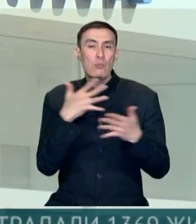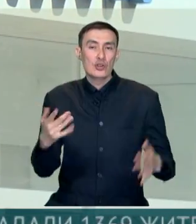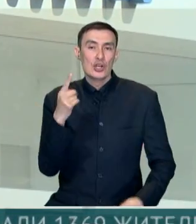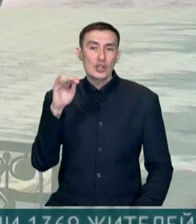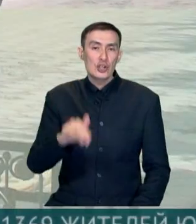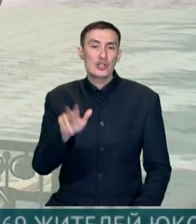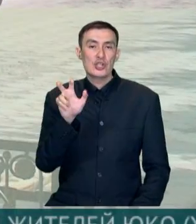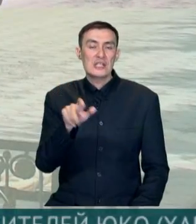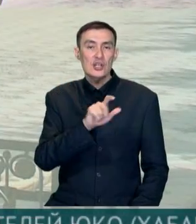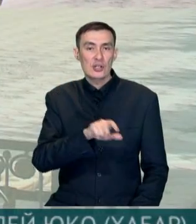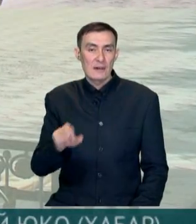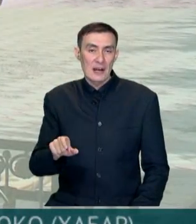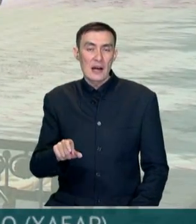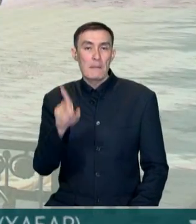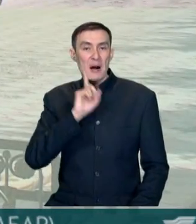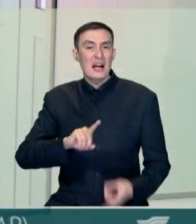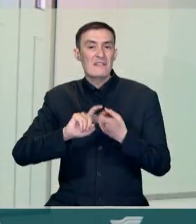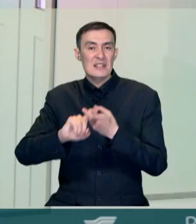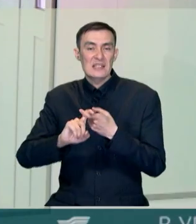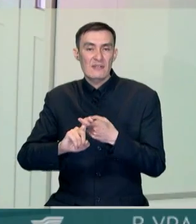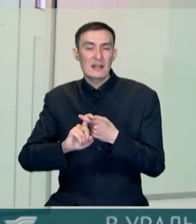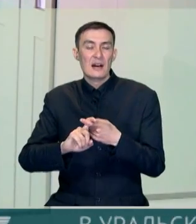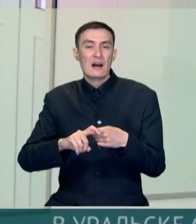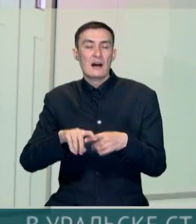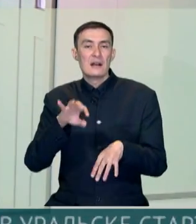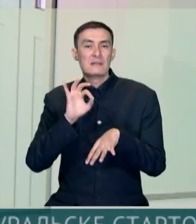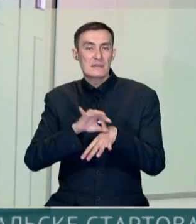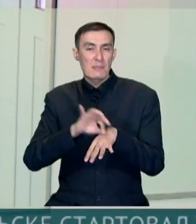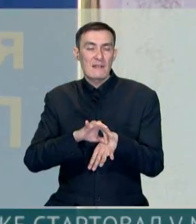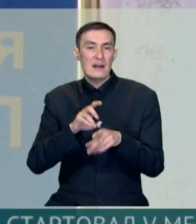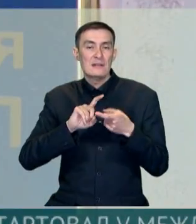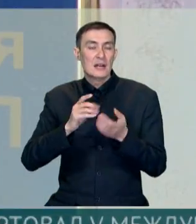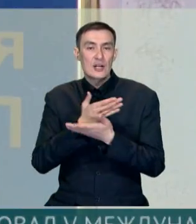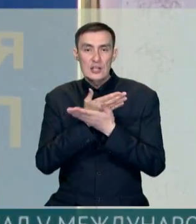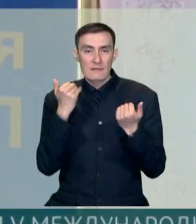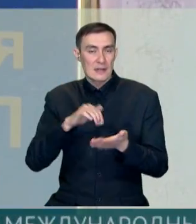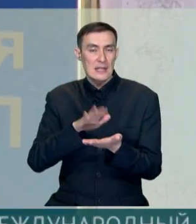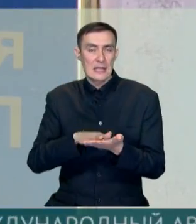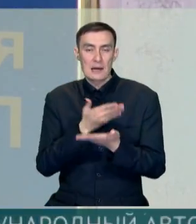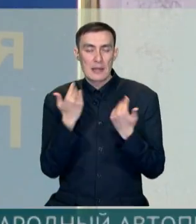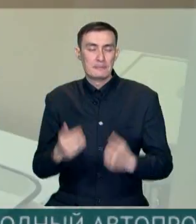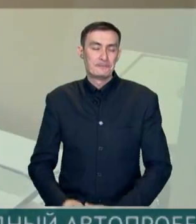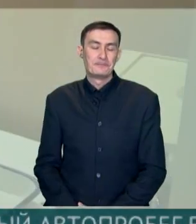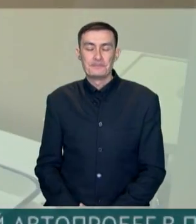обратились свыше 1300 человек. Инфицирования конго-крымской геморрагической лихорадкой зарегистрировано не